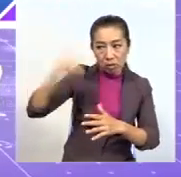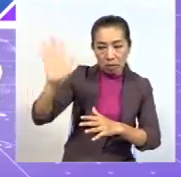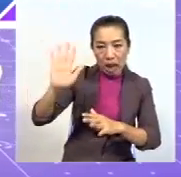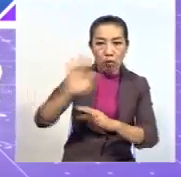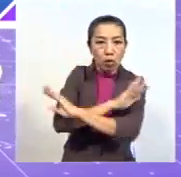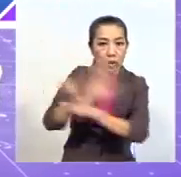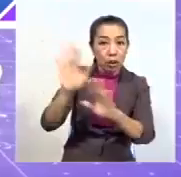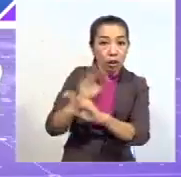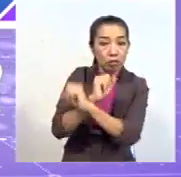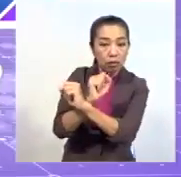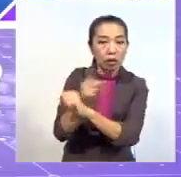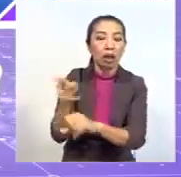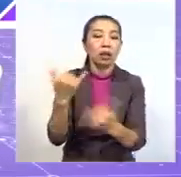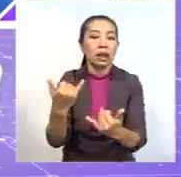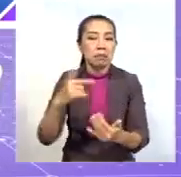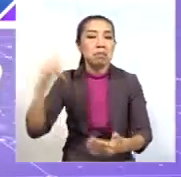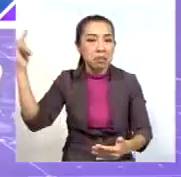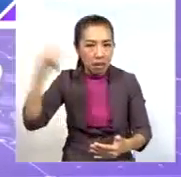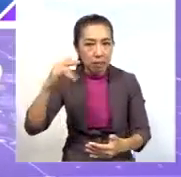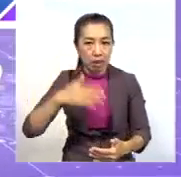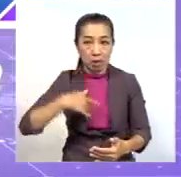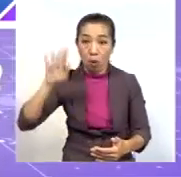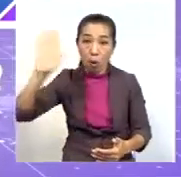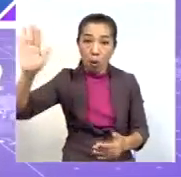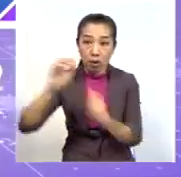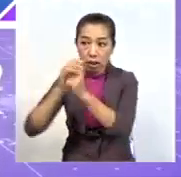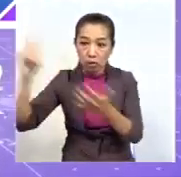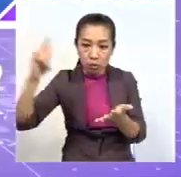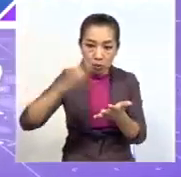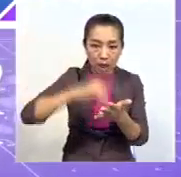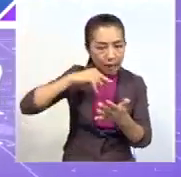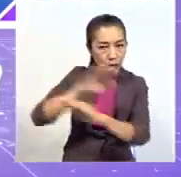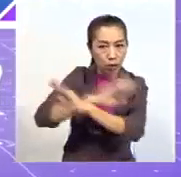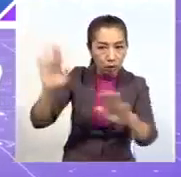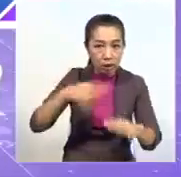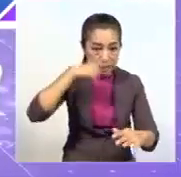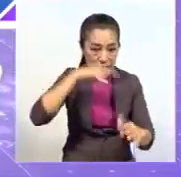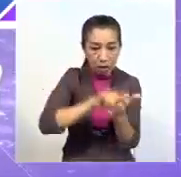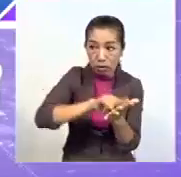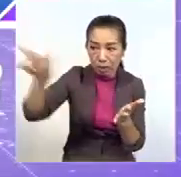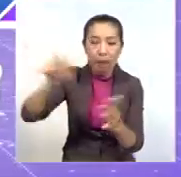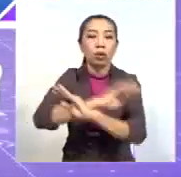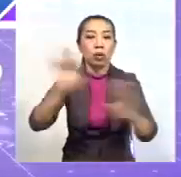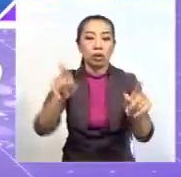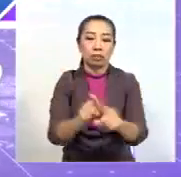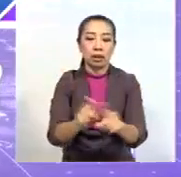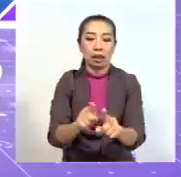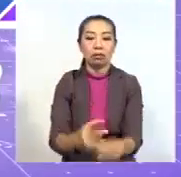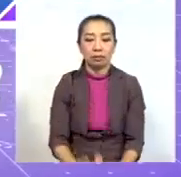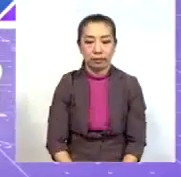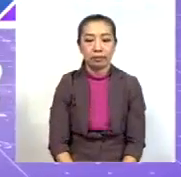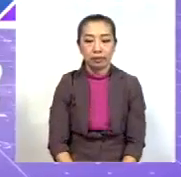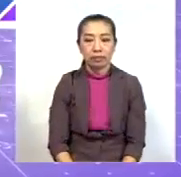กเลิกสายการบินทั้งจากที่มาจากอู่ฮั่นและก็จากที่ประเทศไทยเนี่ยไปนะครับทางด้